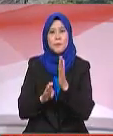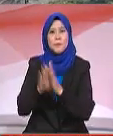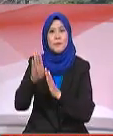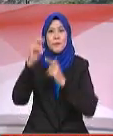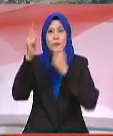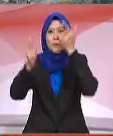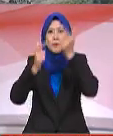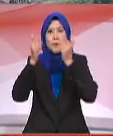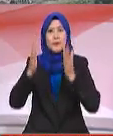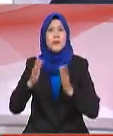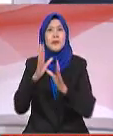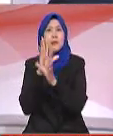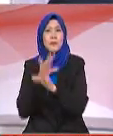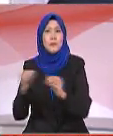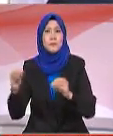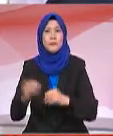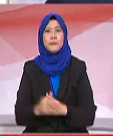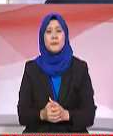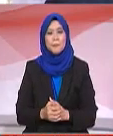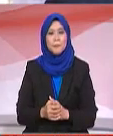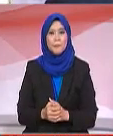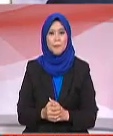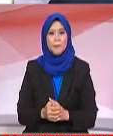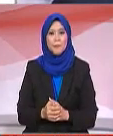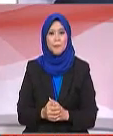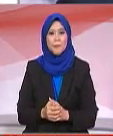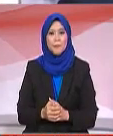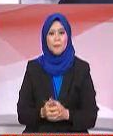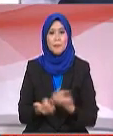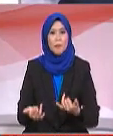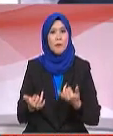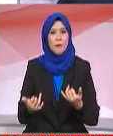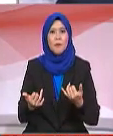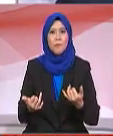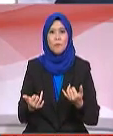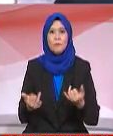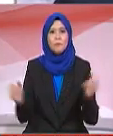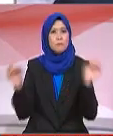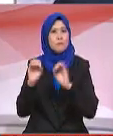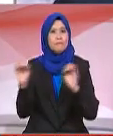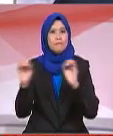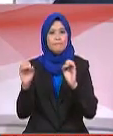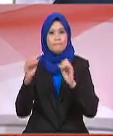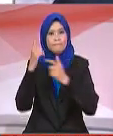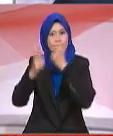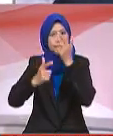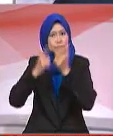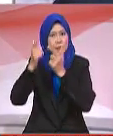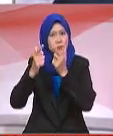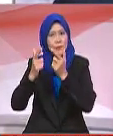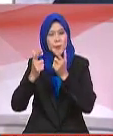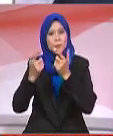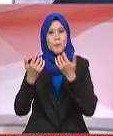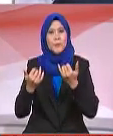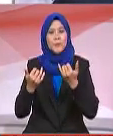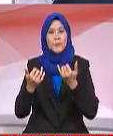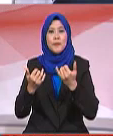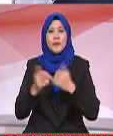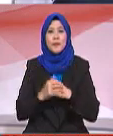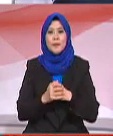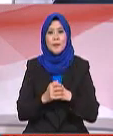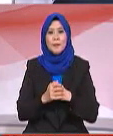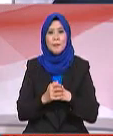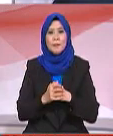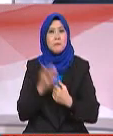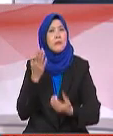Sarawak. At the moment, no, until that we see the program in progress, later